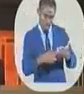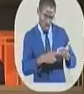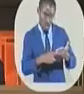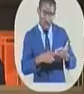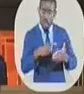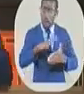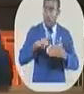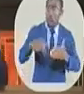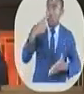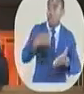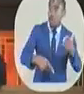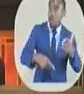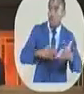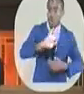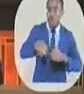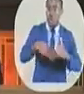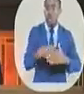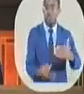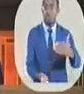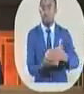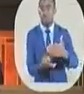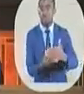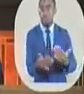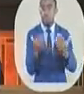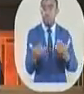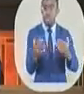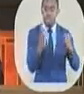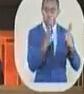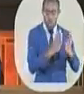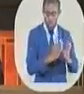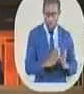refonte complète de notre système de solde.